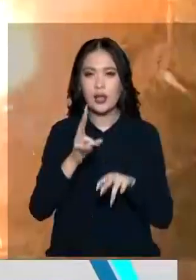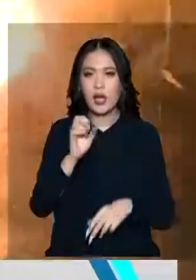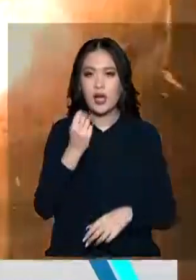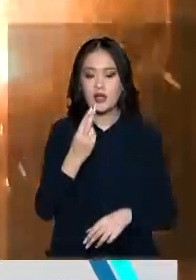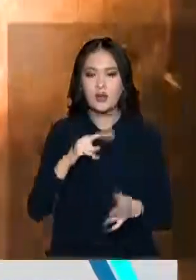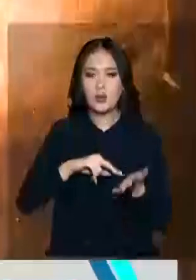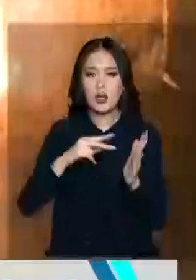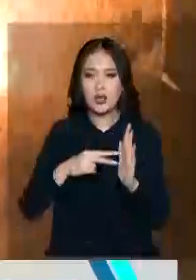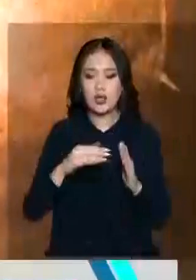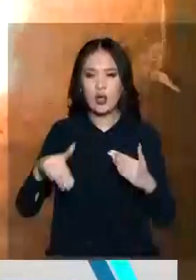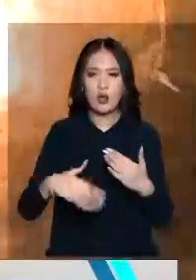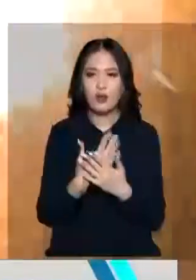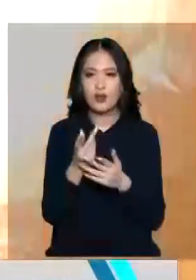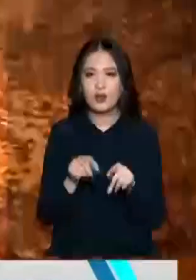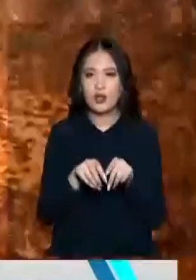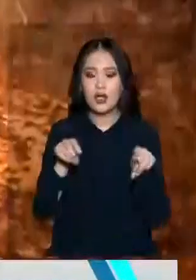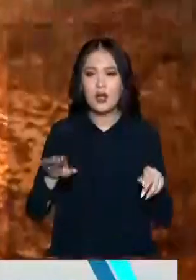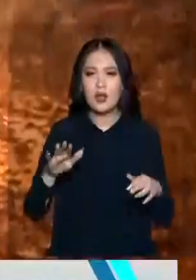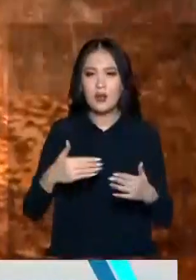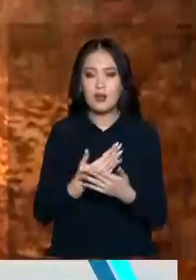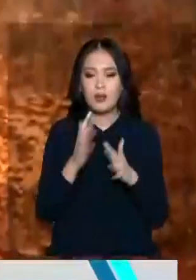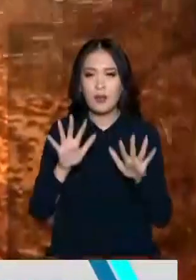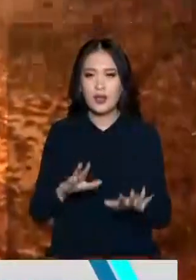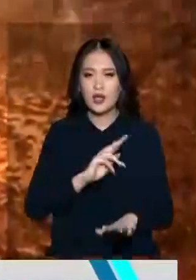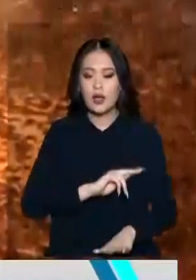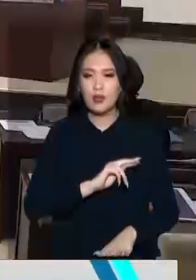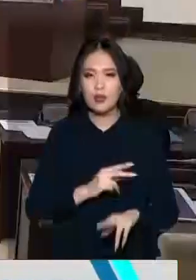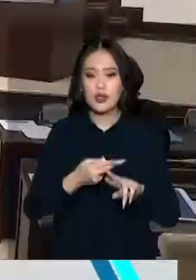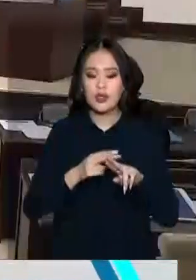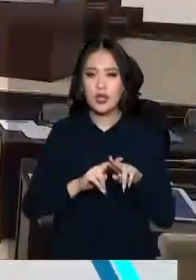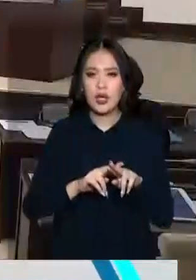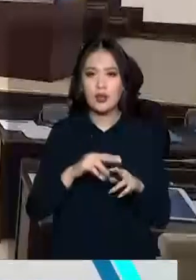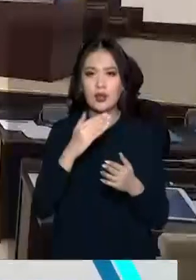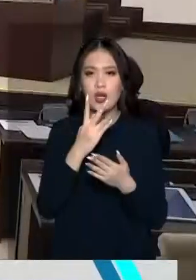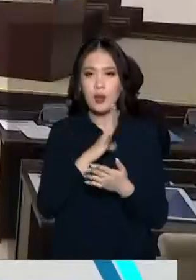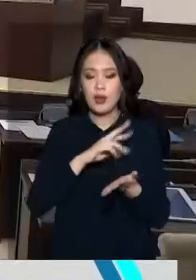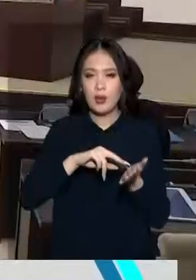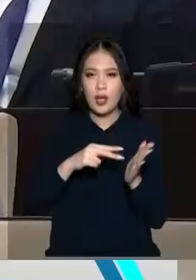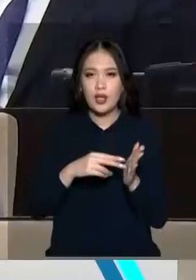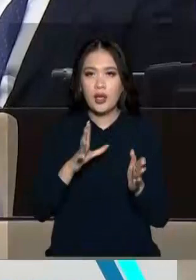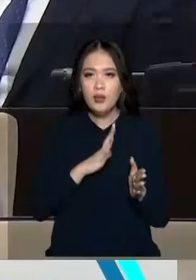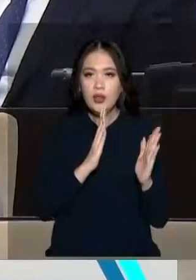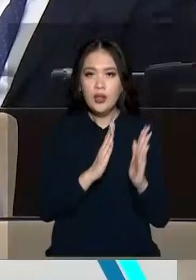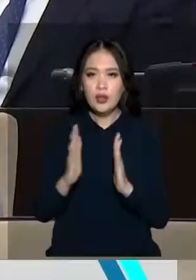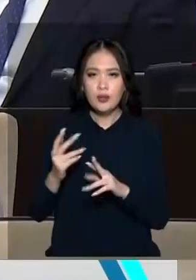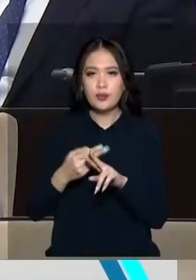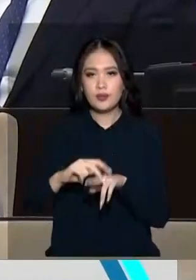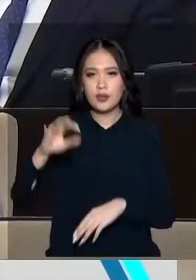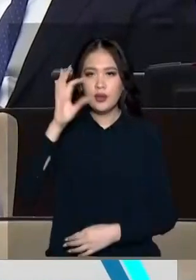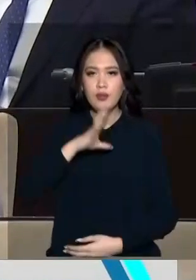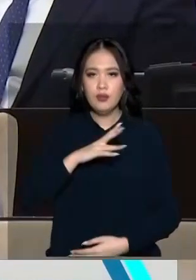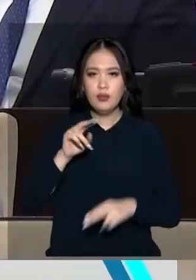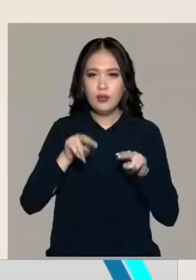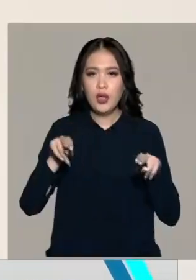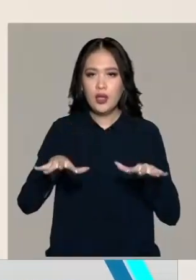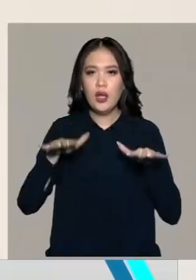нацпроекты, создавать новые рабочие места, продолжить масштабную реализацию реформ. Большая надежда здесь ложится на парламент.